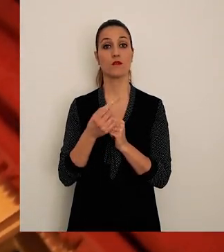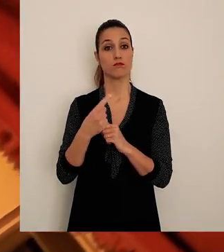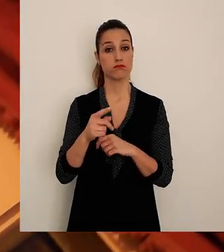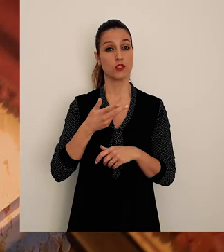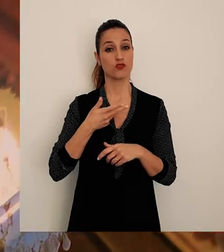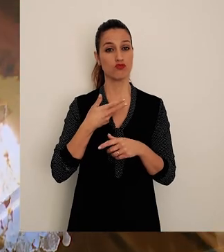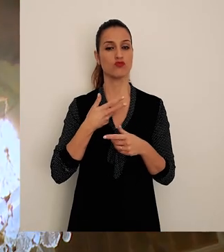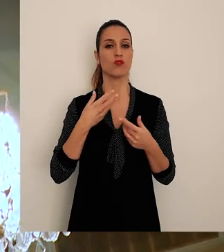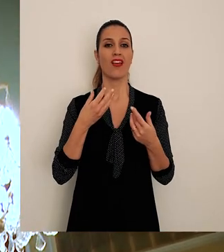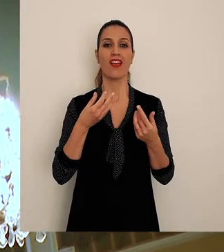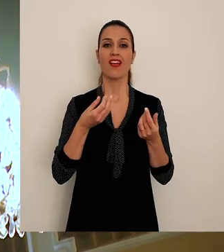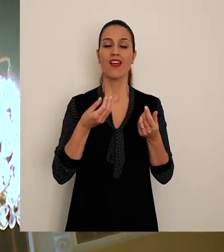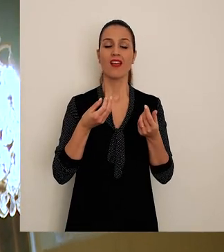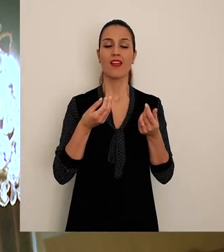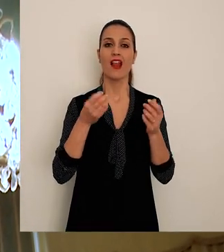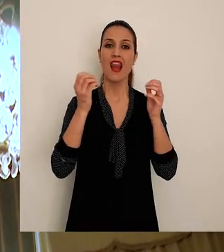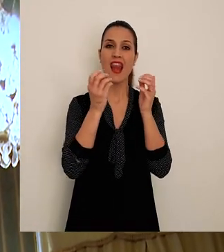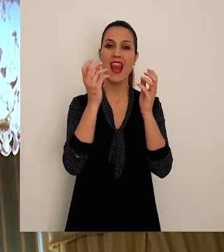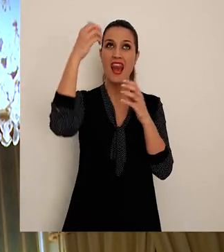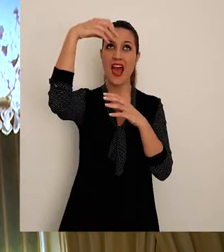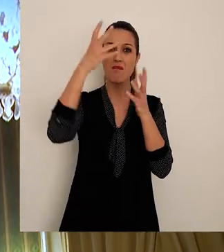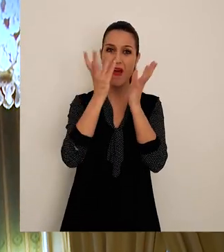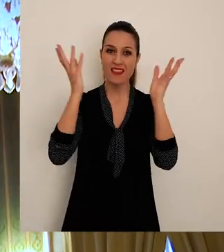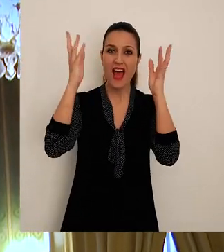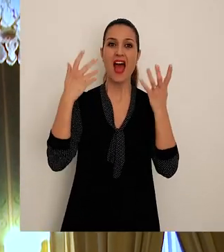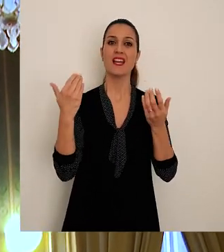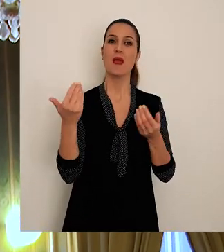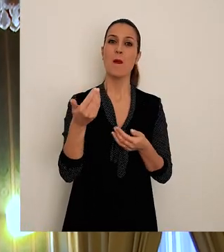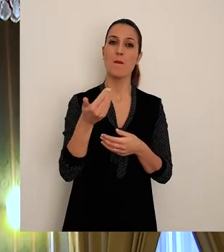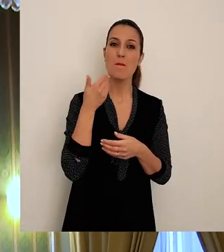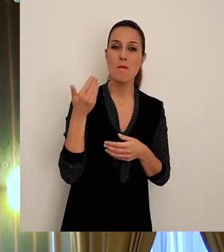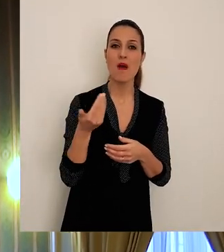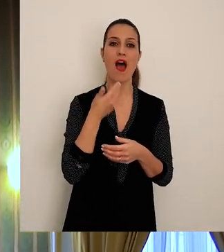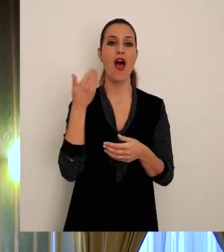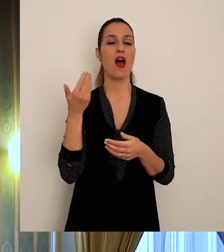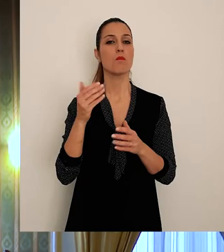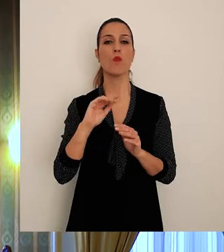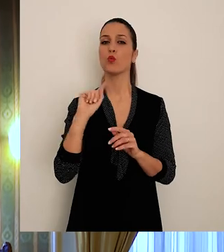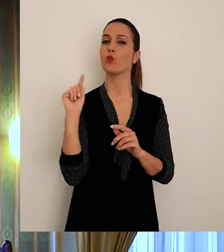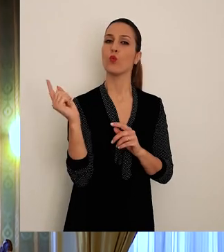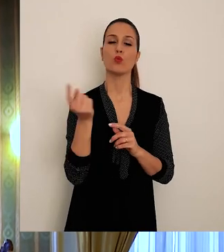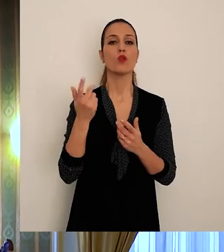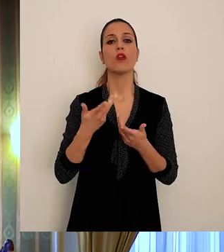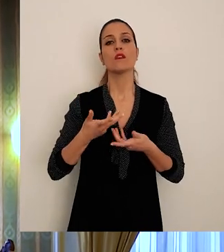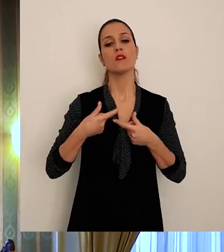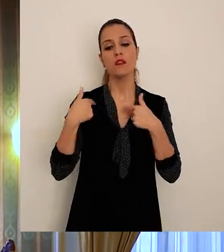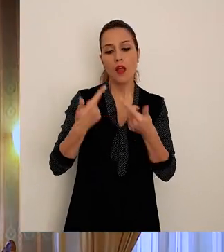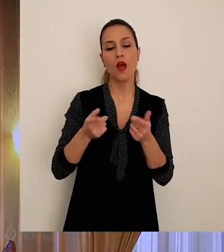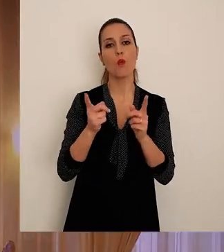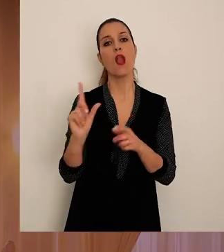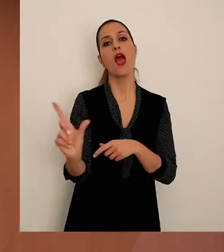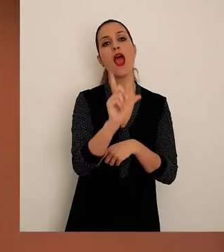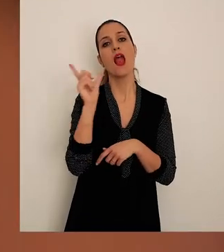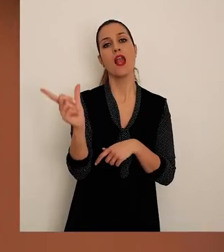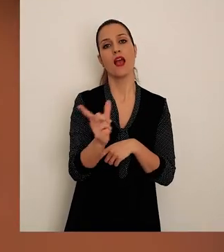Qui la presenza di tappezzerie, stucchi, marmi, lampadari di ogni sorta e genere dà un tono di eleganza a tutto l'intero